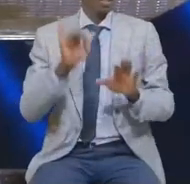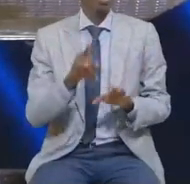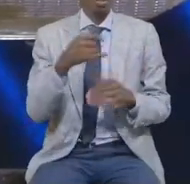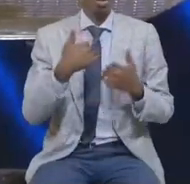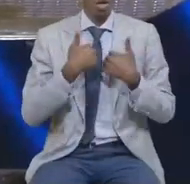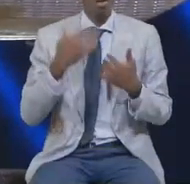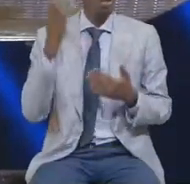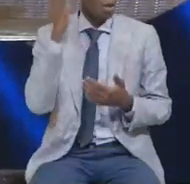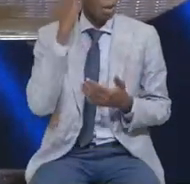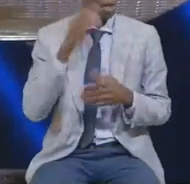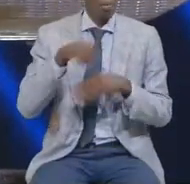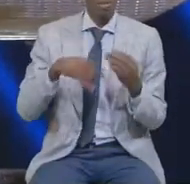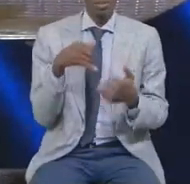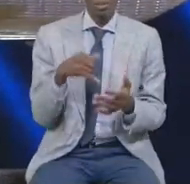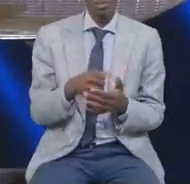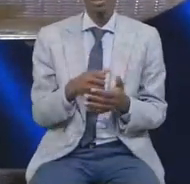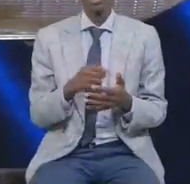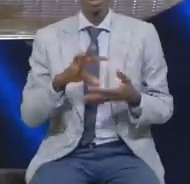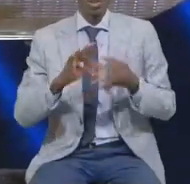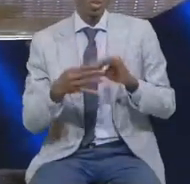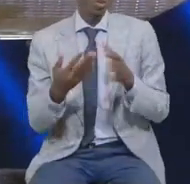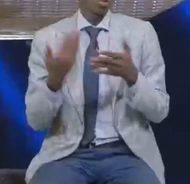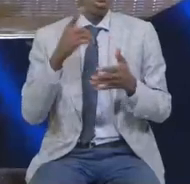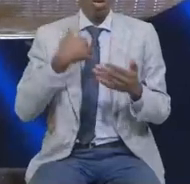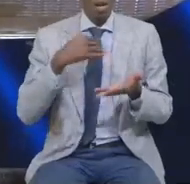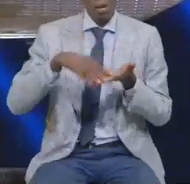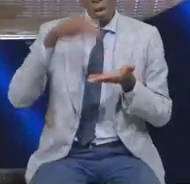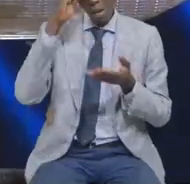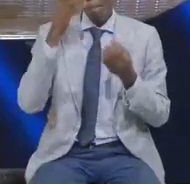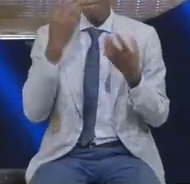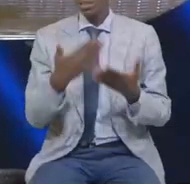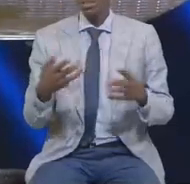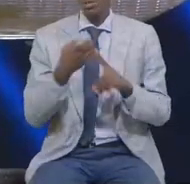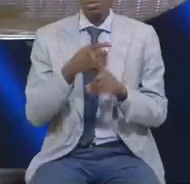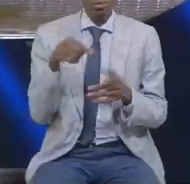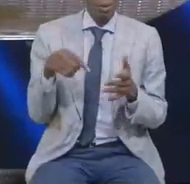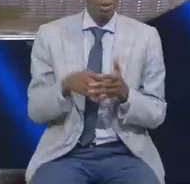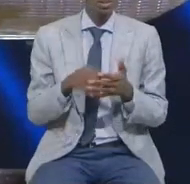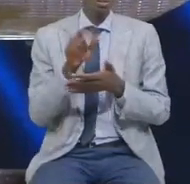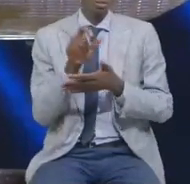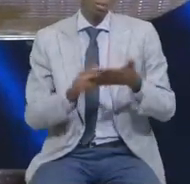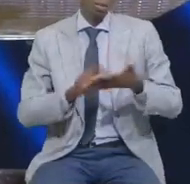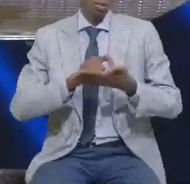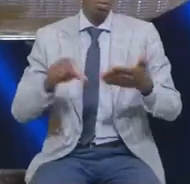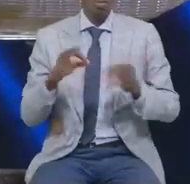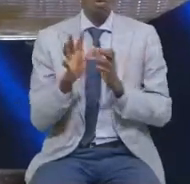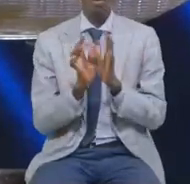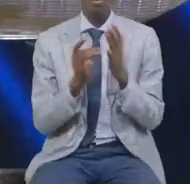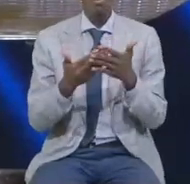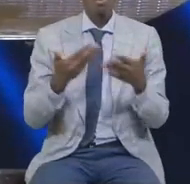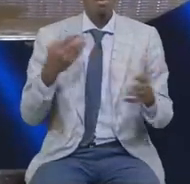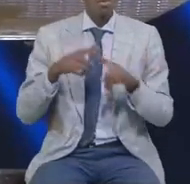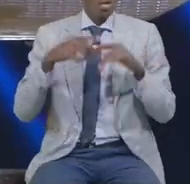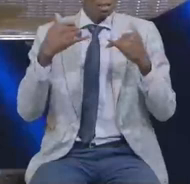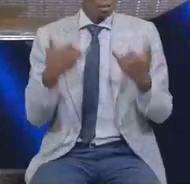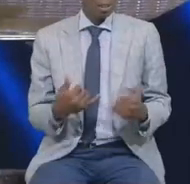l'histoire. Évidemment, vous avez appris tant de choses de cette portion de la Bible. Mais aujourd'hui, le Seigneur nous